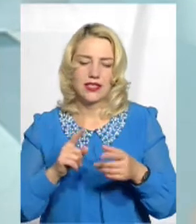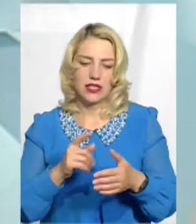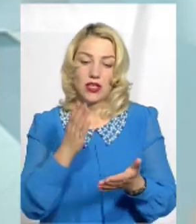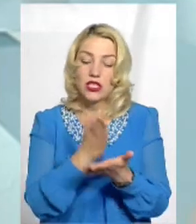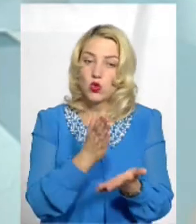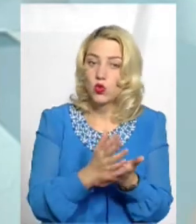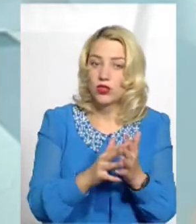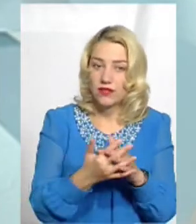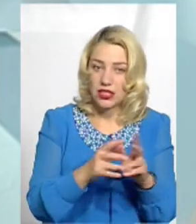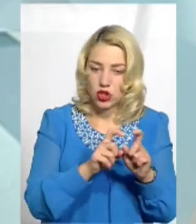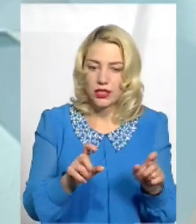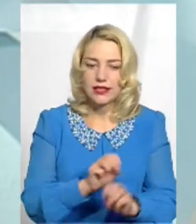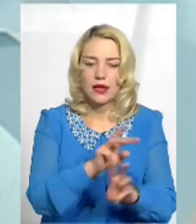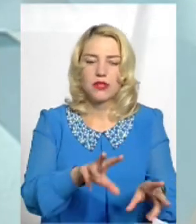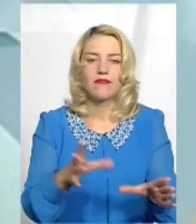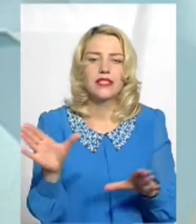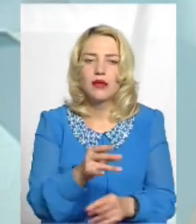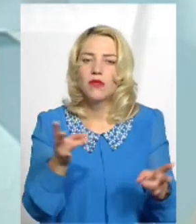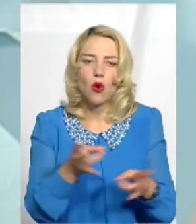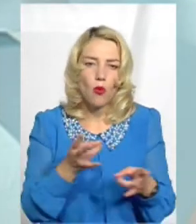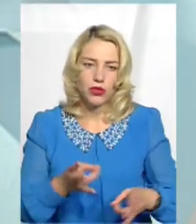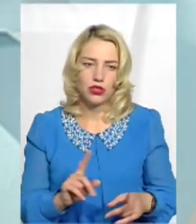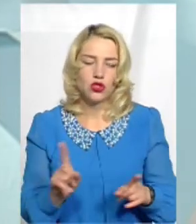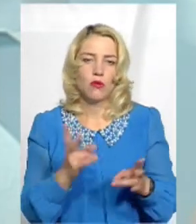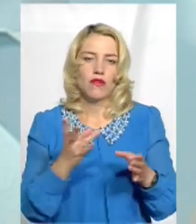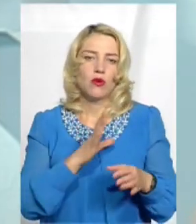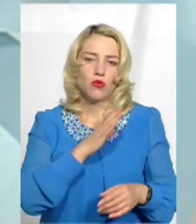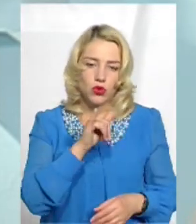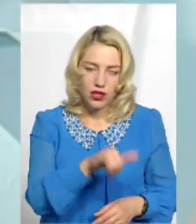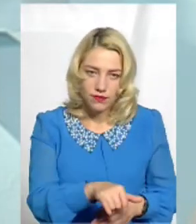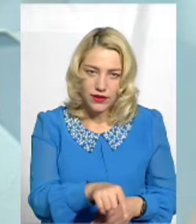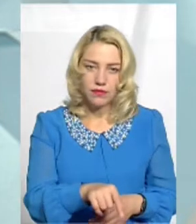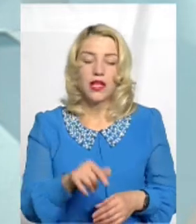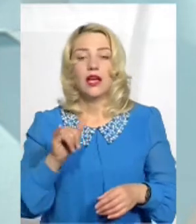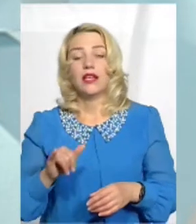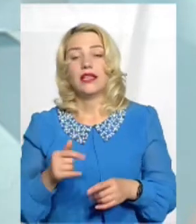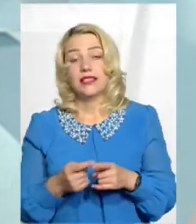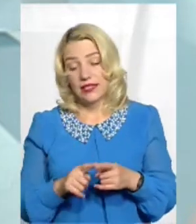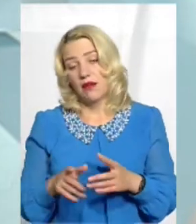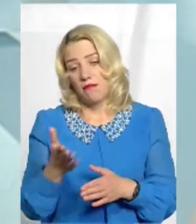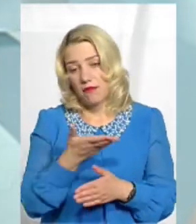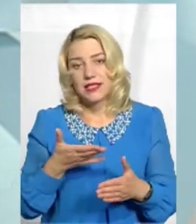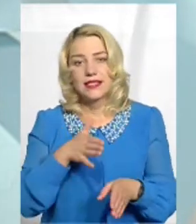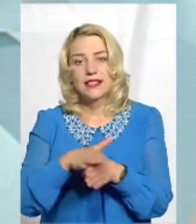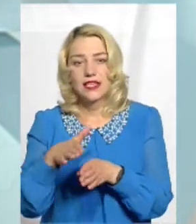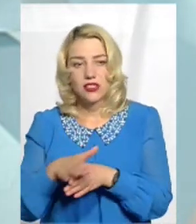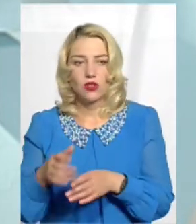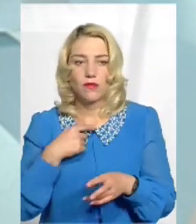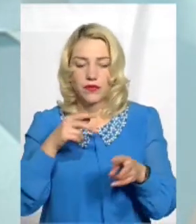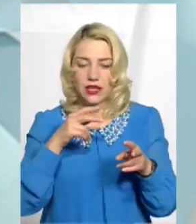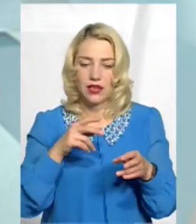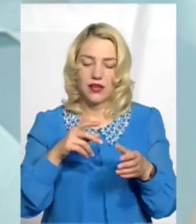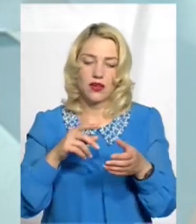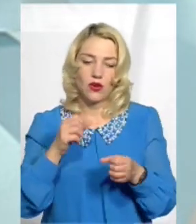місцевості, забезпечивши його всім необхідним тим, що у ньому має бути. І, власне, ми це здійснюємо. Купуємо